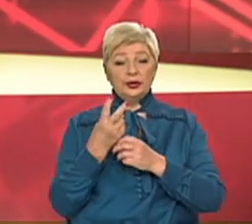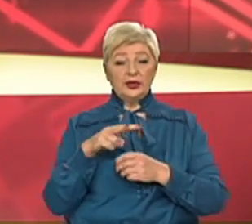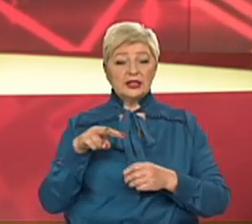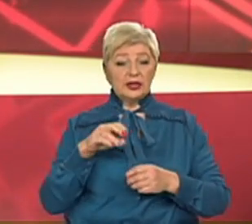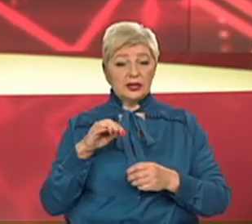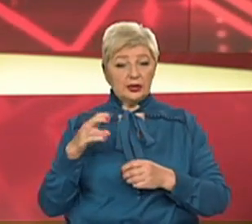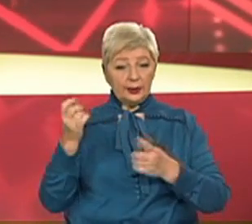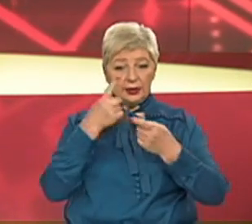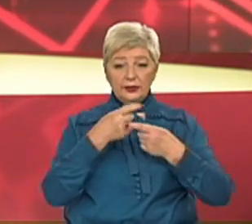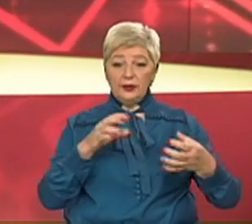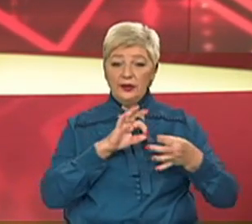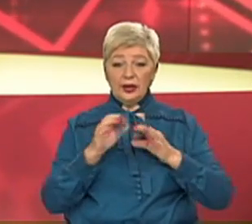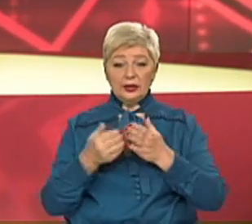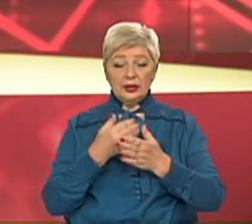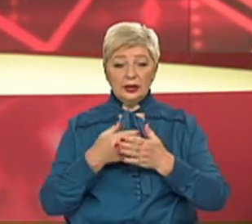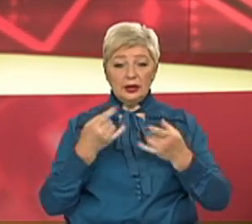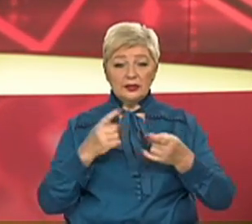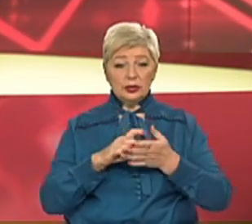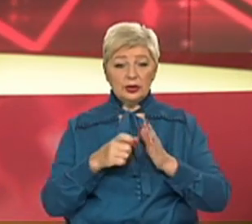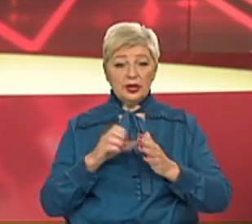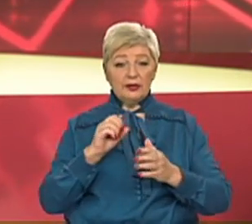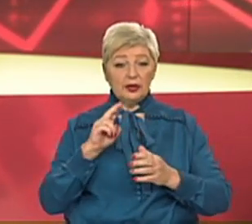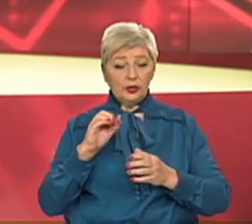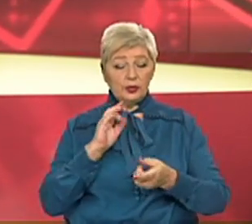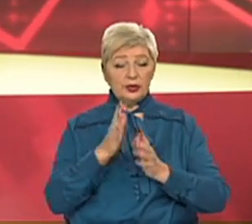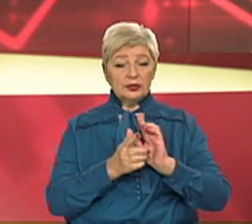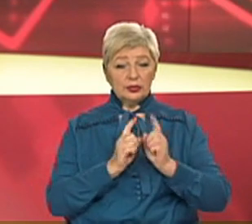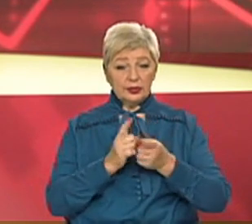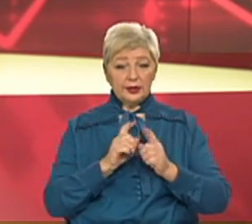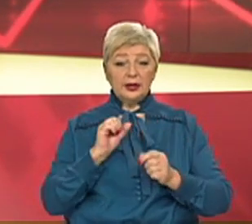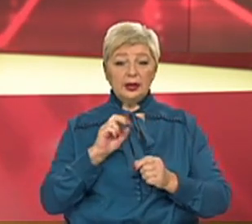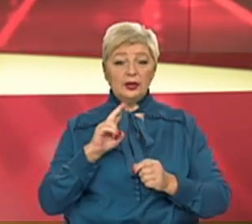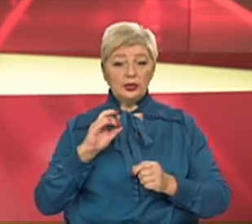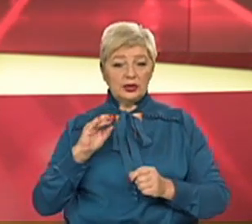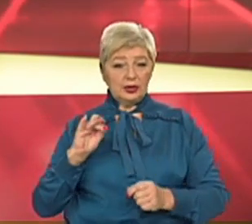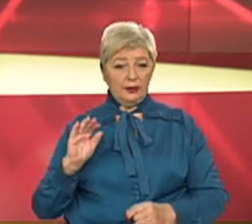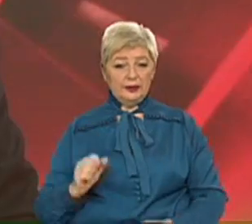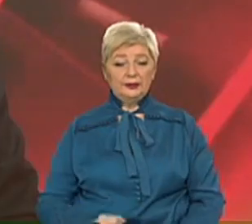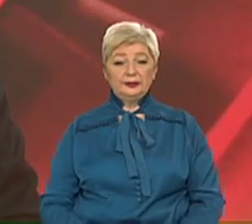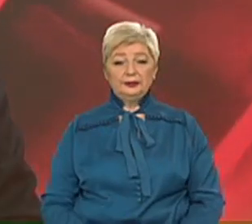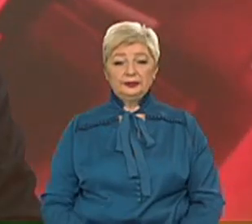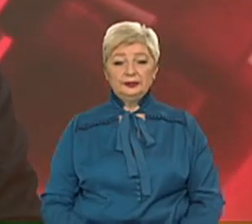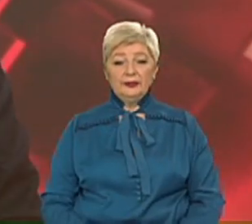12 листопада. В ефірі «Деталі» у студії Євген Коптєв. Мовою жестів випуск перекладає Ганна Костікова.